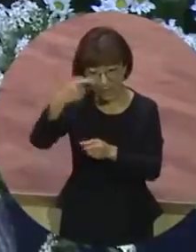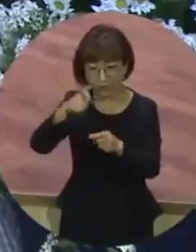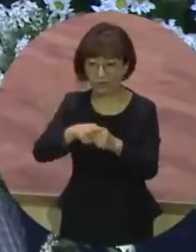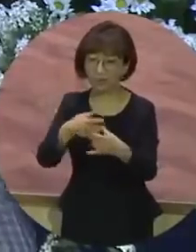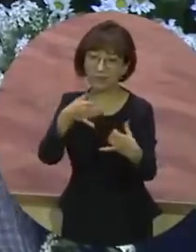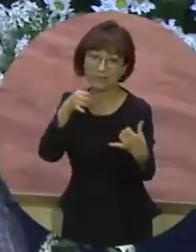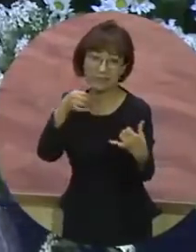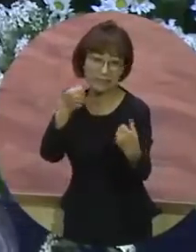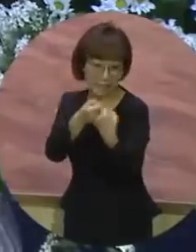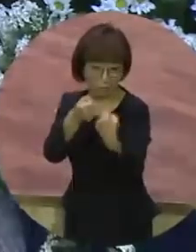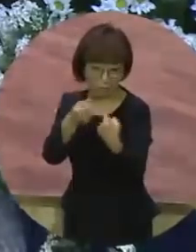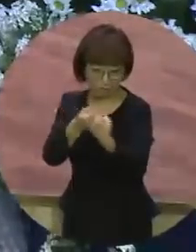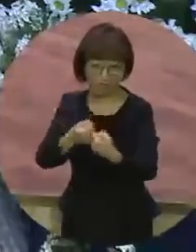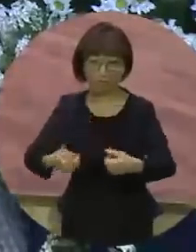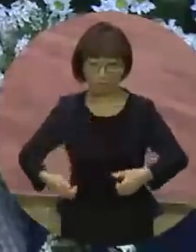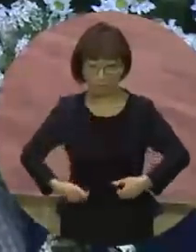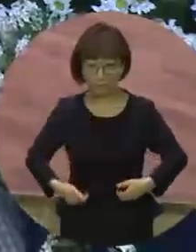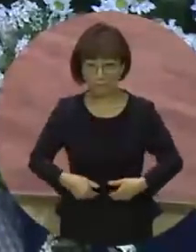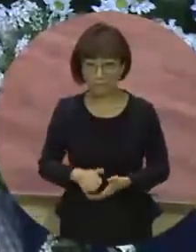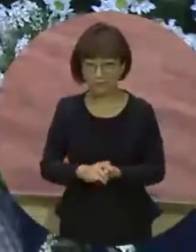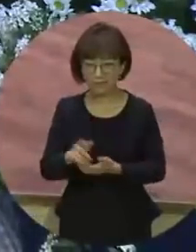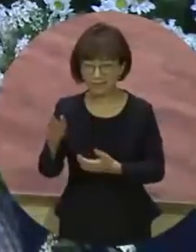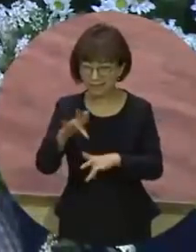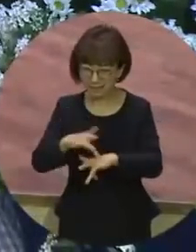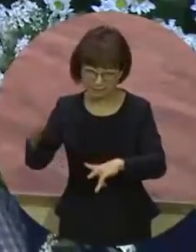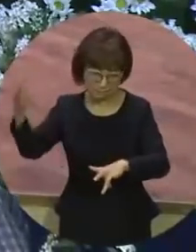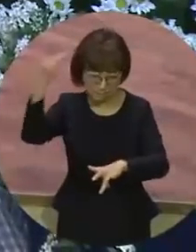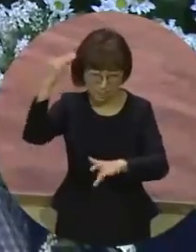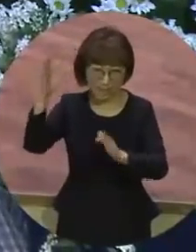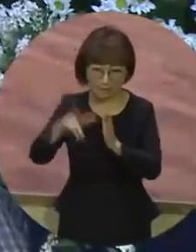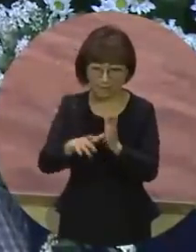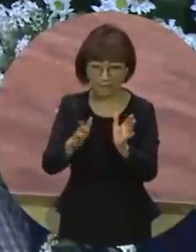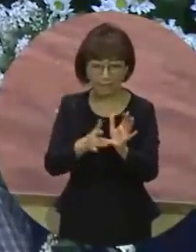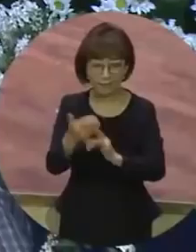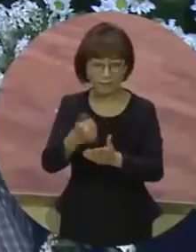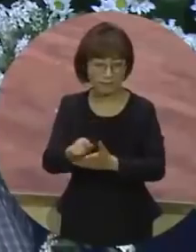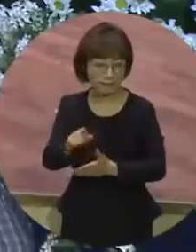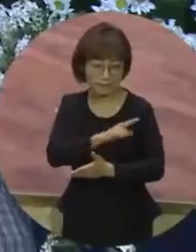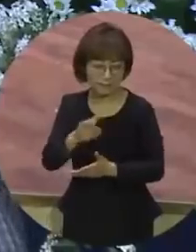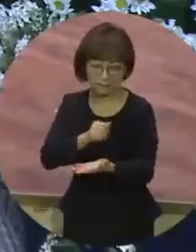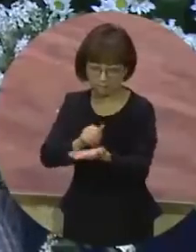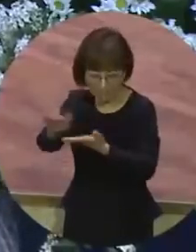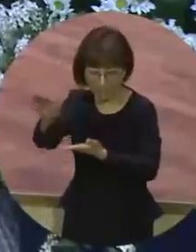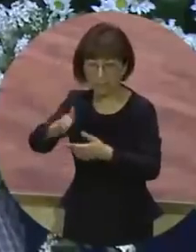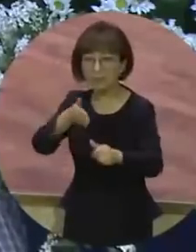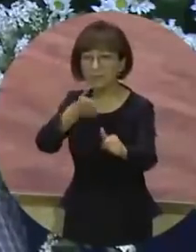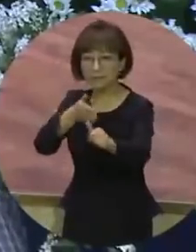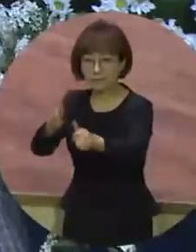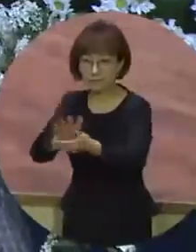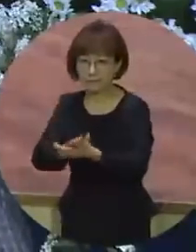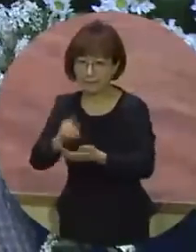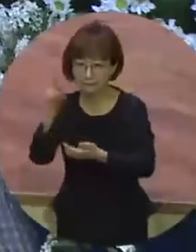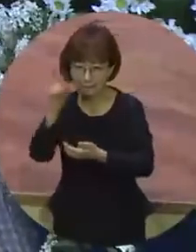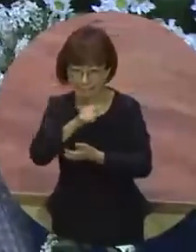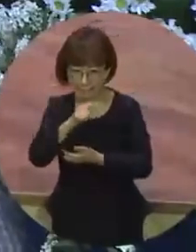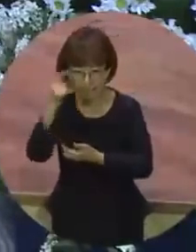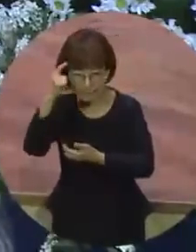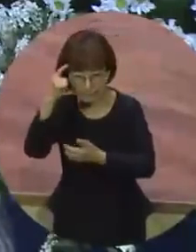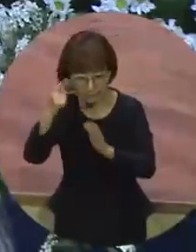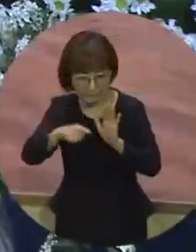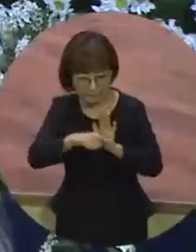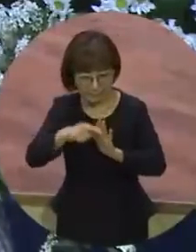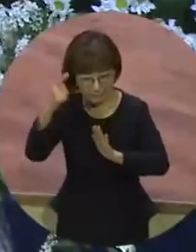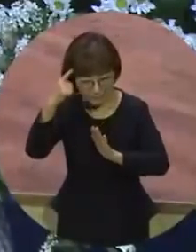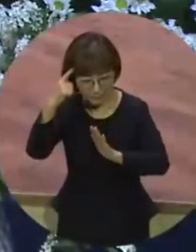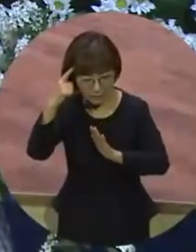사단이 틈타거든 예수 이름으로 무릎대고요. 부정적인 생각이 들어오고 못된 생각이 들어오고 나쁜 생각이 들어오고 예수 이름으로 내